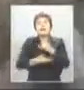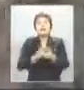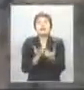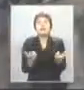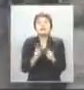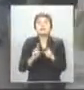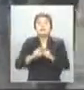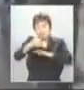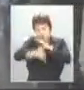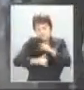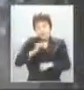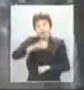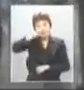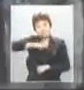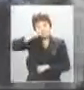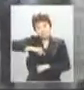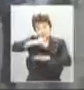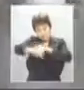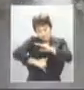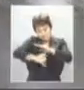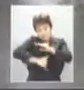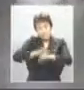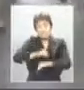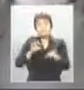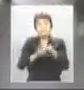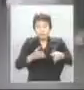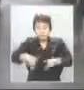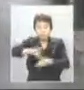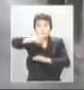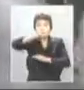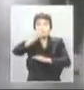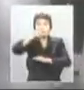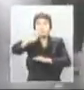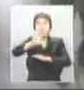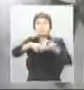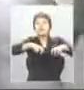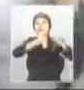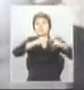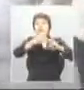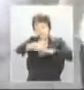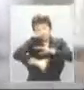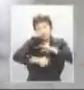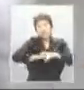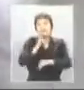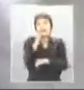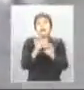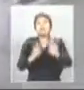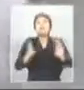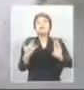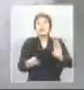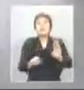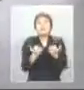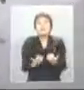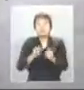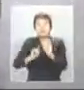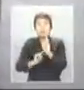อย่ฝั่งไทยผ่านทางดานชมดารถาว่อนช่องจอม apra afecte information and help visa.ท่เป็นทางการในวัน